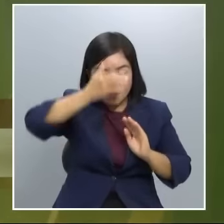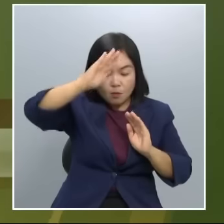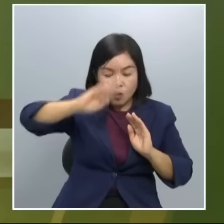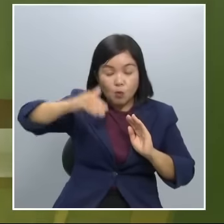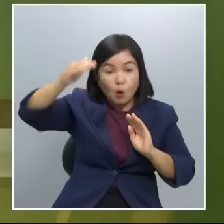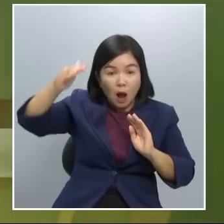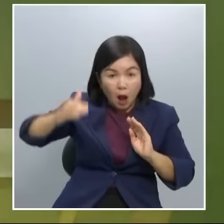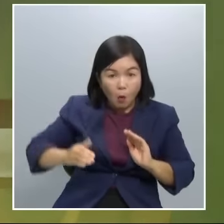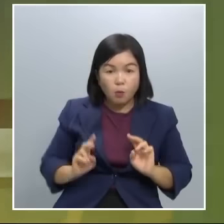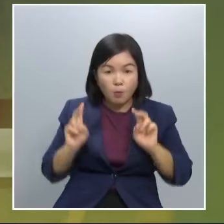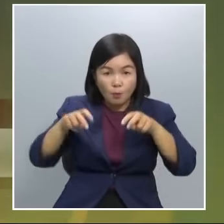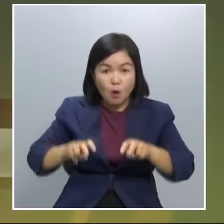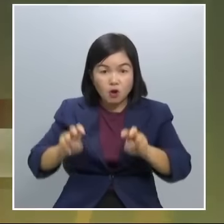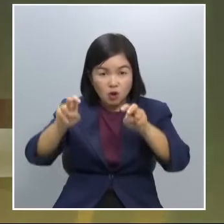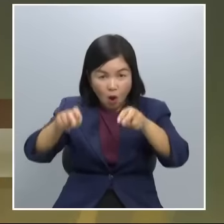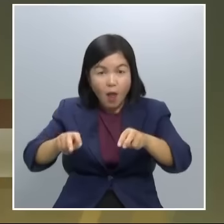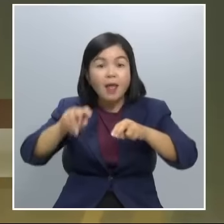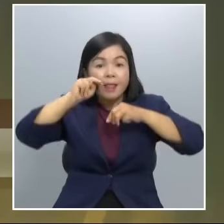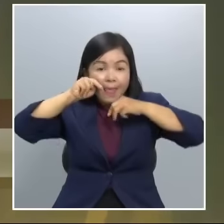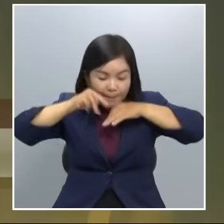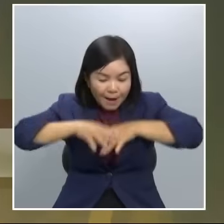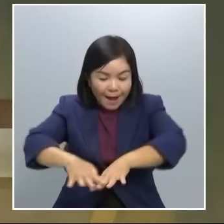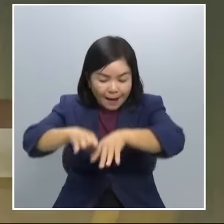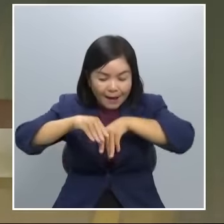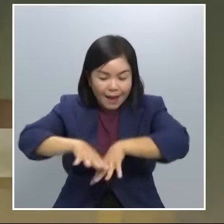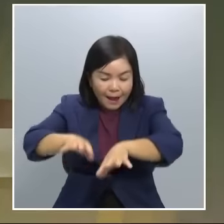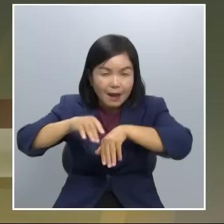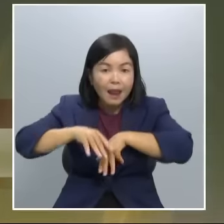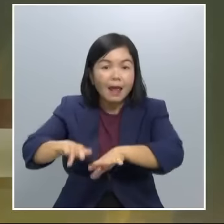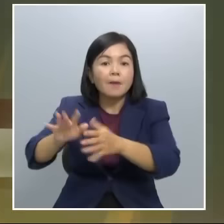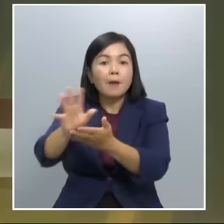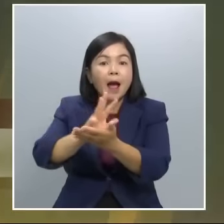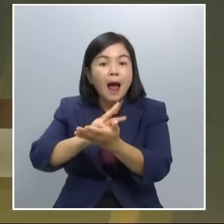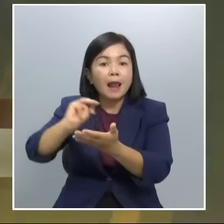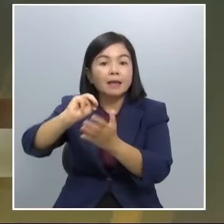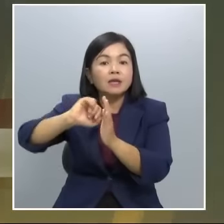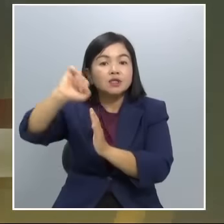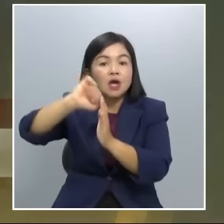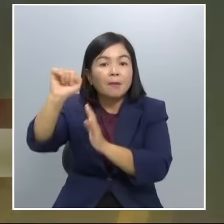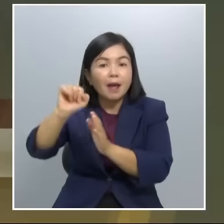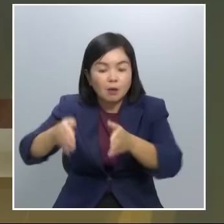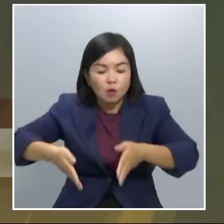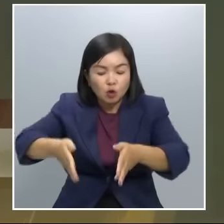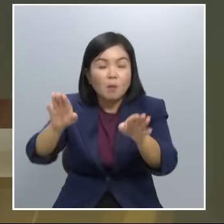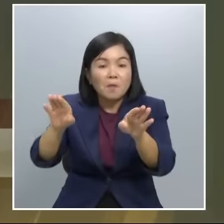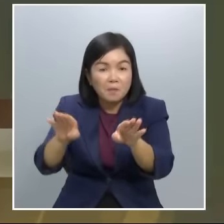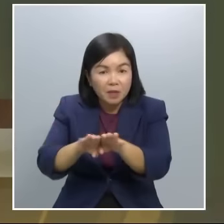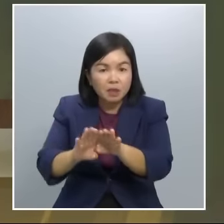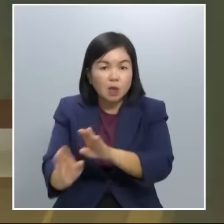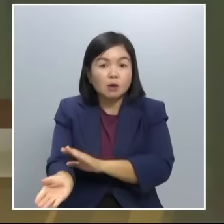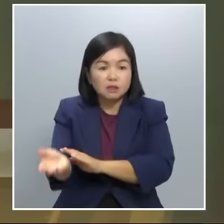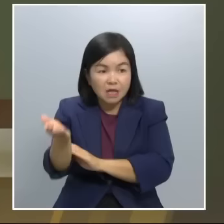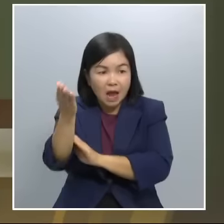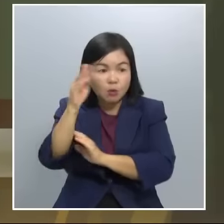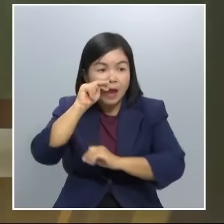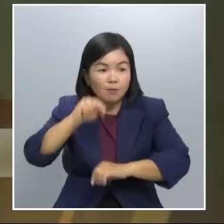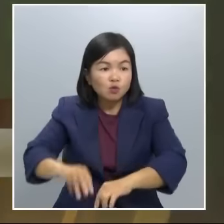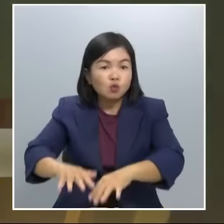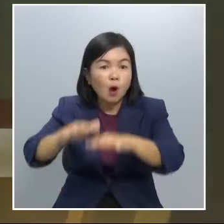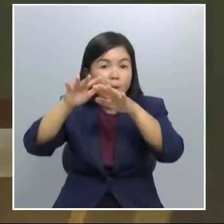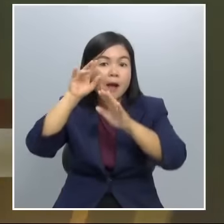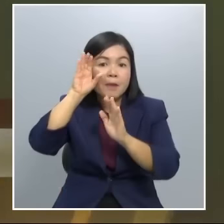มาล้นท่วมถนนชุมชนทะลักเข้ามอชอต้องปิดเส้นทางจราจรในช่วงเช้านี่เป็น